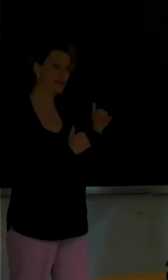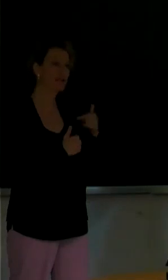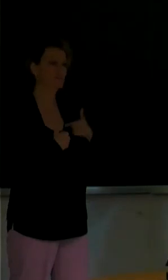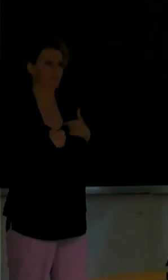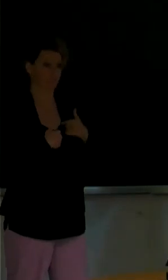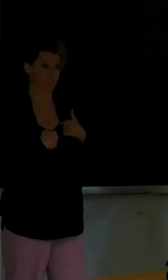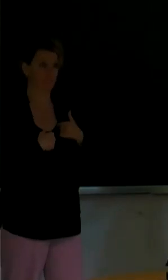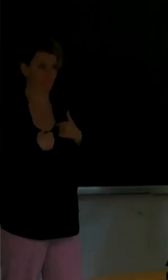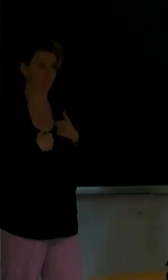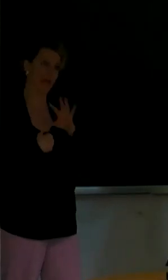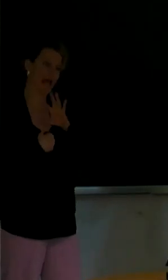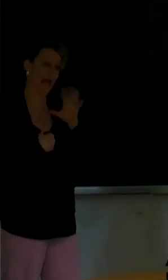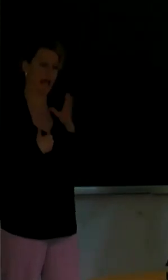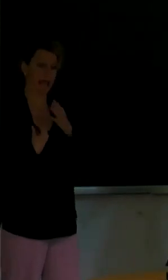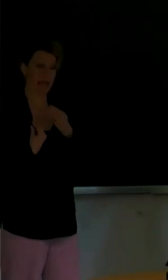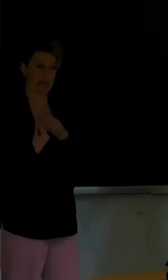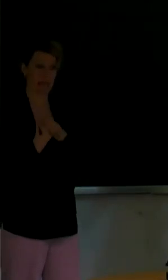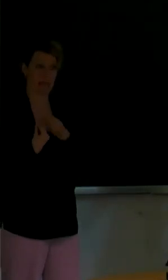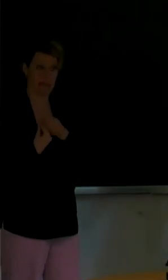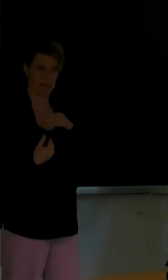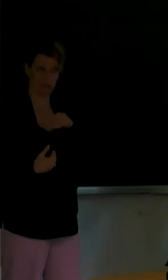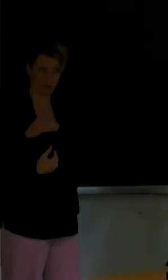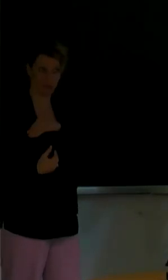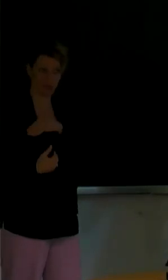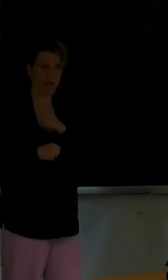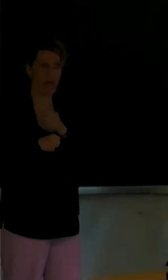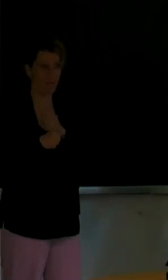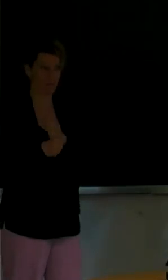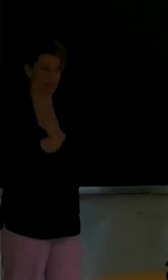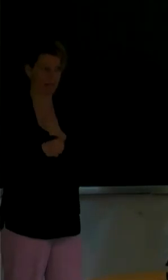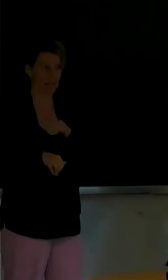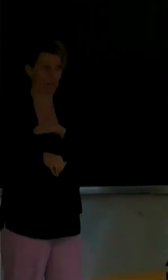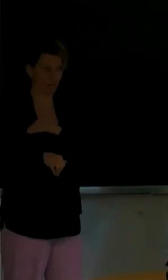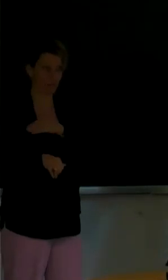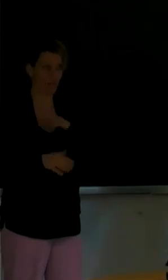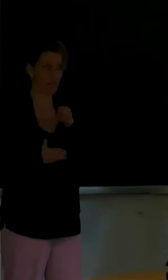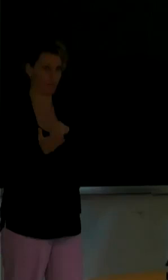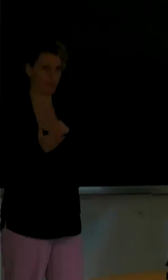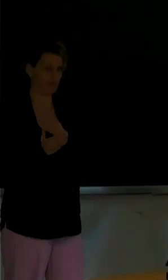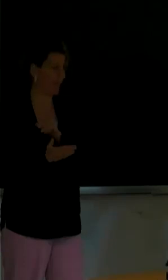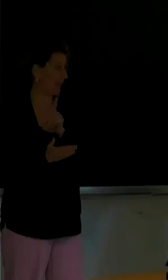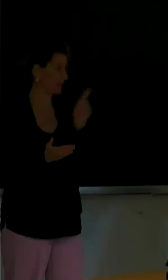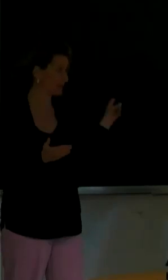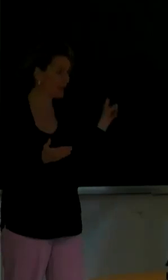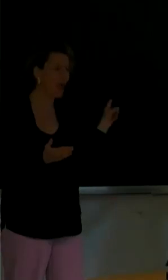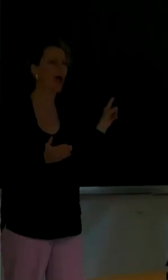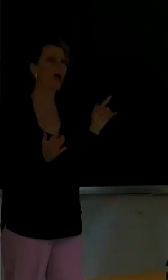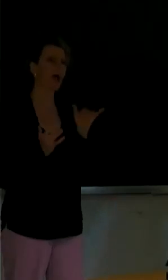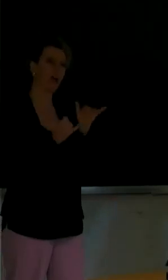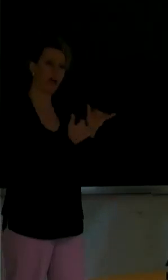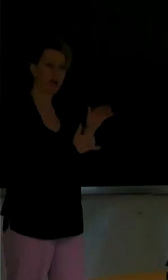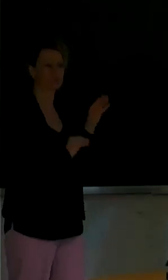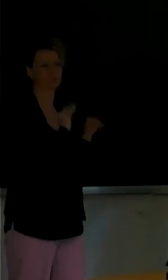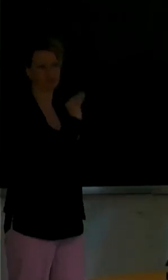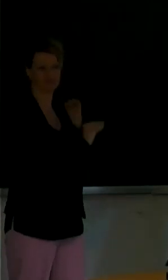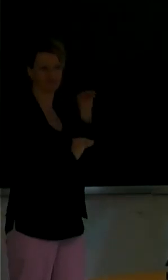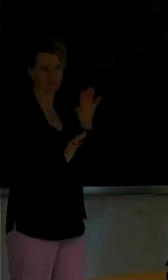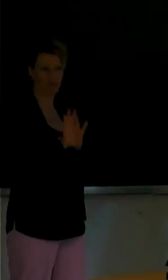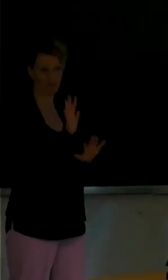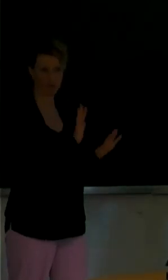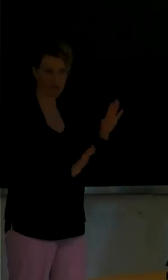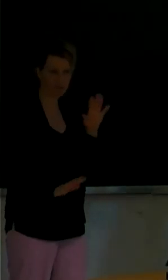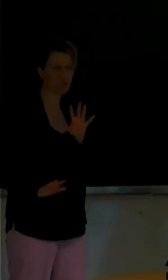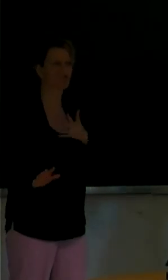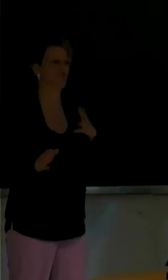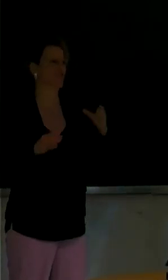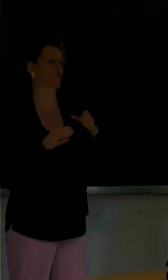che altri miei colleghi e colleghe rappresentanti che, a cui potete chiedere informazioni, ci sono i gruppi WhatsApp